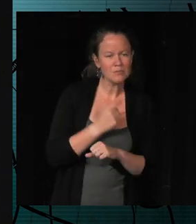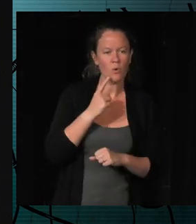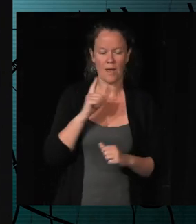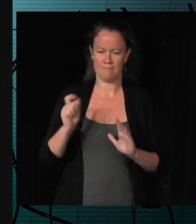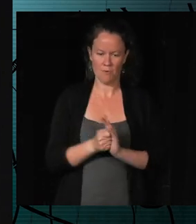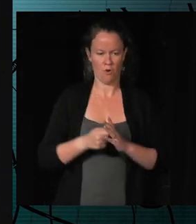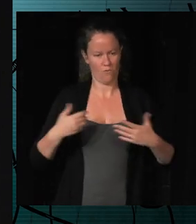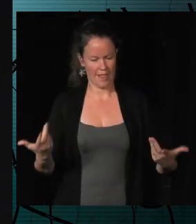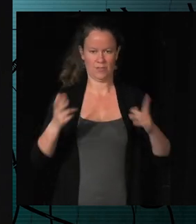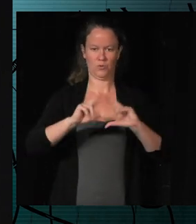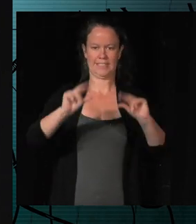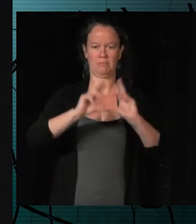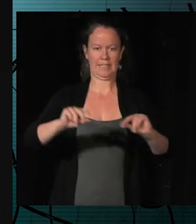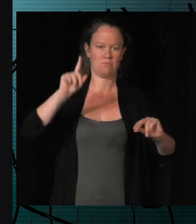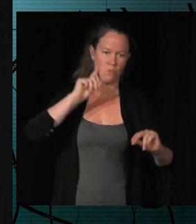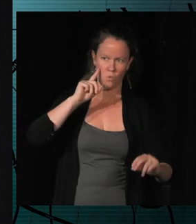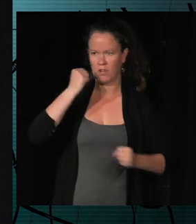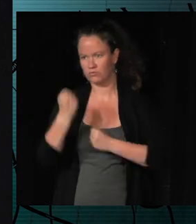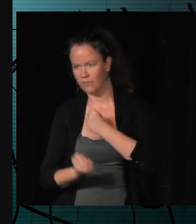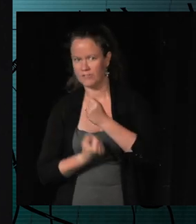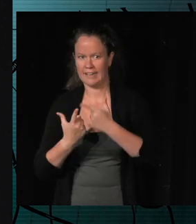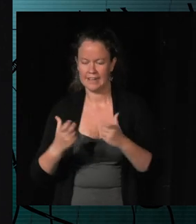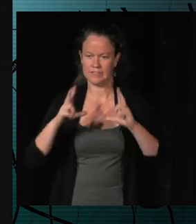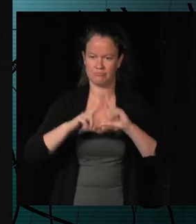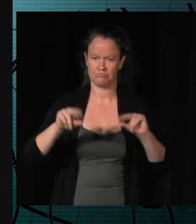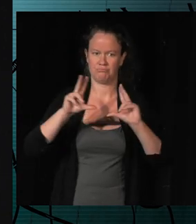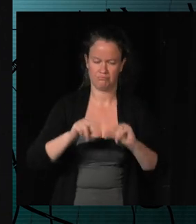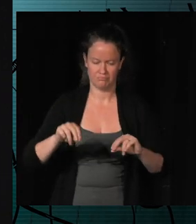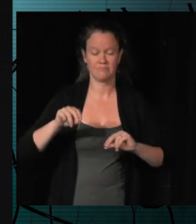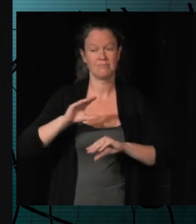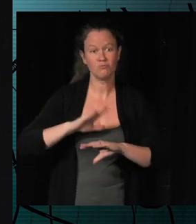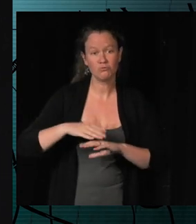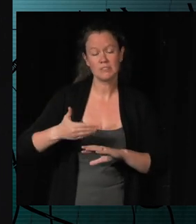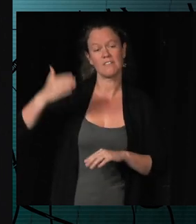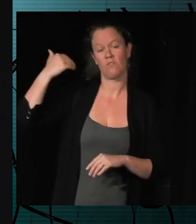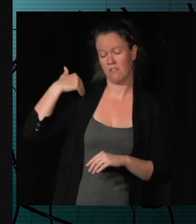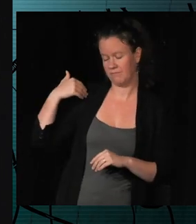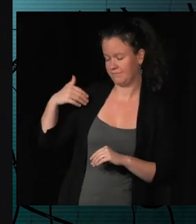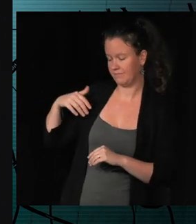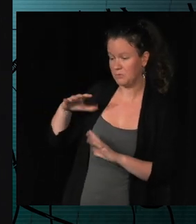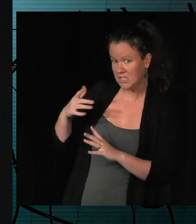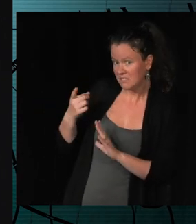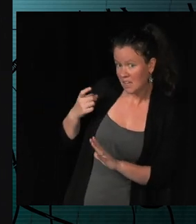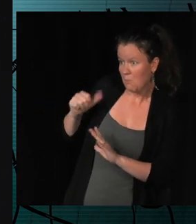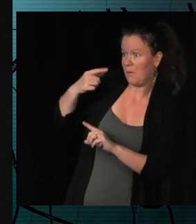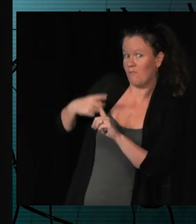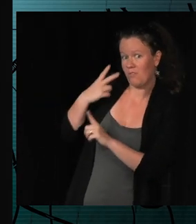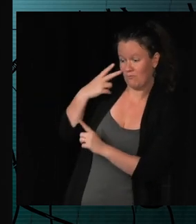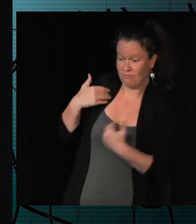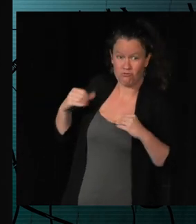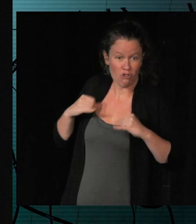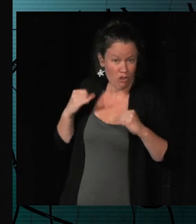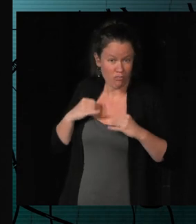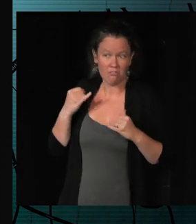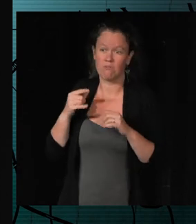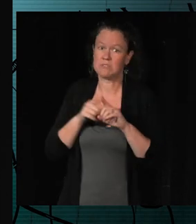explique tout et à la fois quand je l'ai vu la première fois alors peut-être lié au fait que j'étais jeune et que et sûrement aussi au fait que j'ava que je